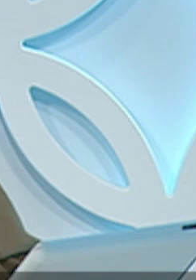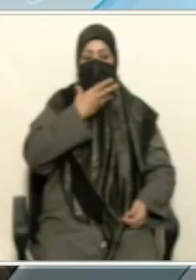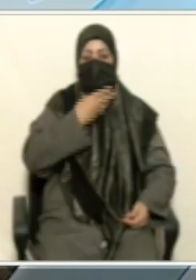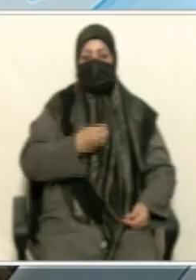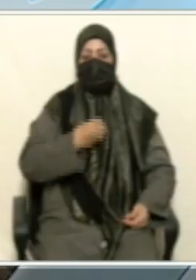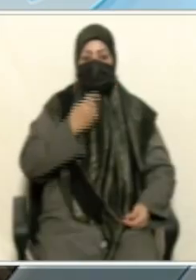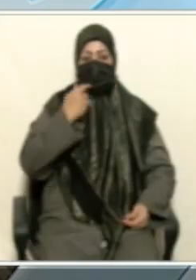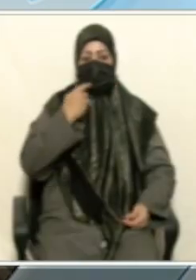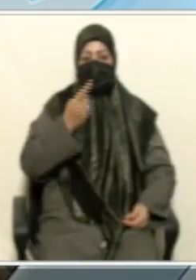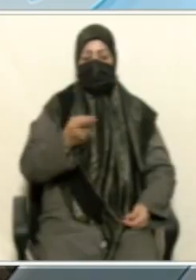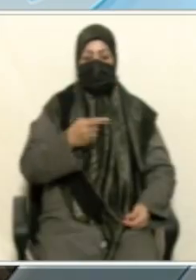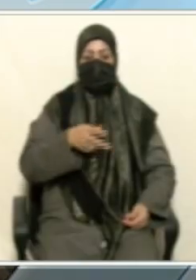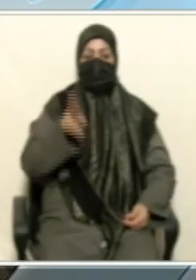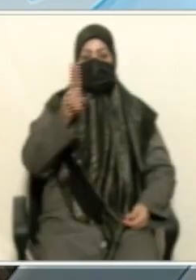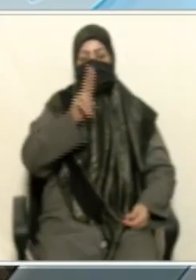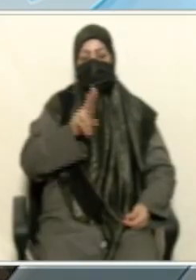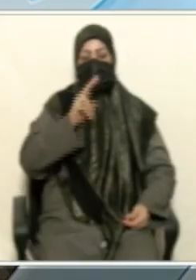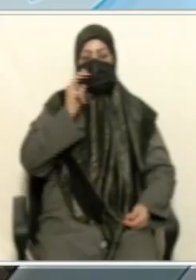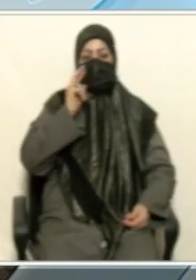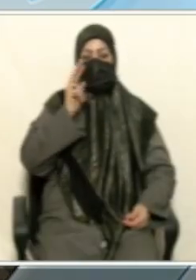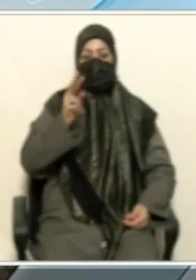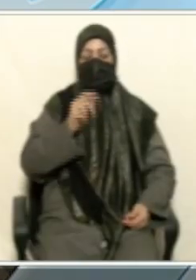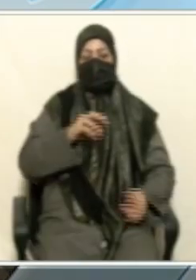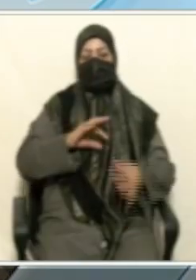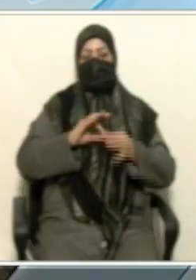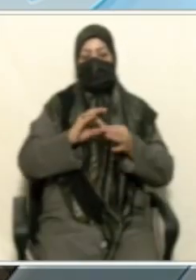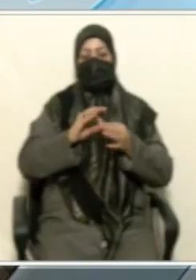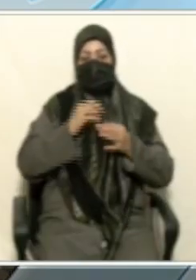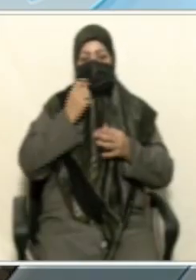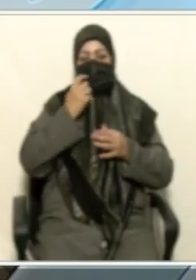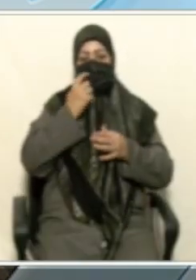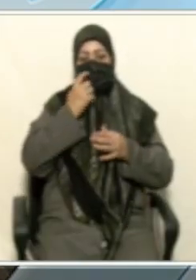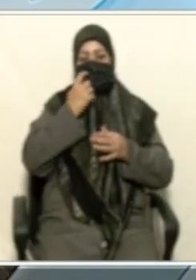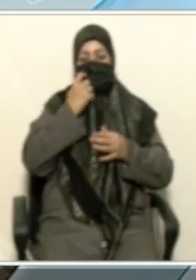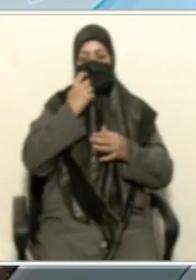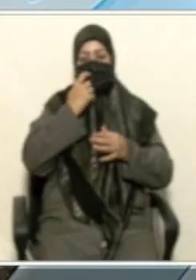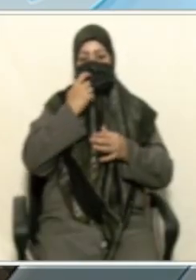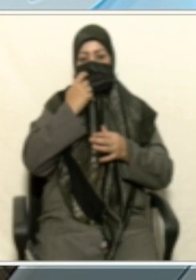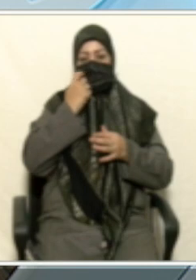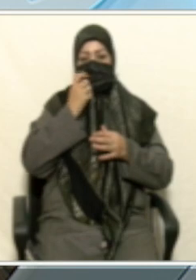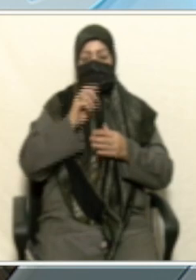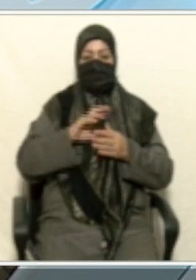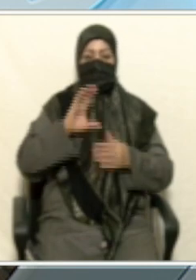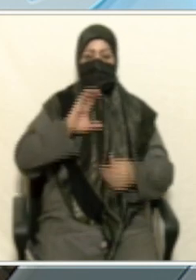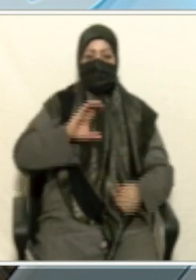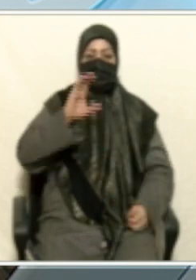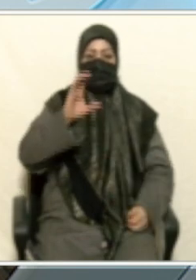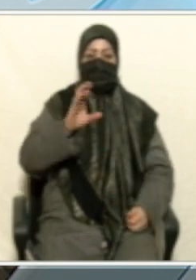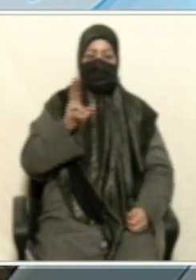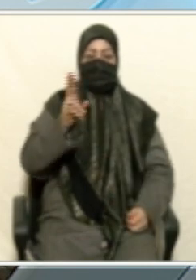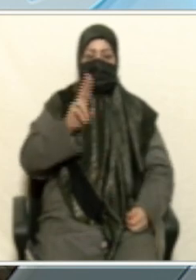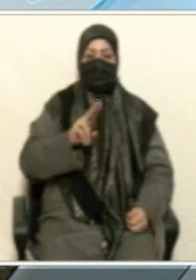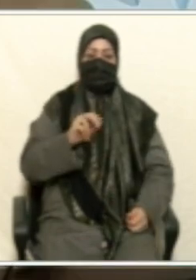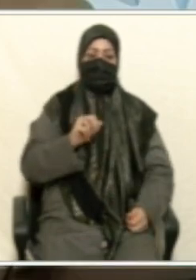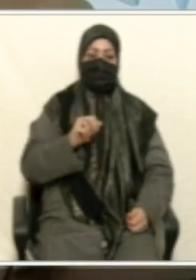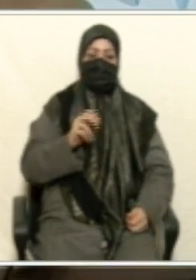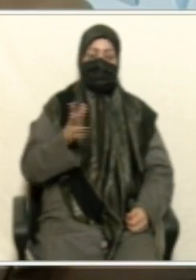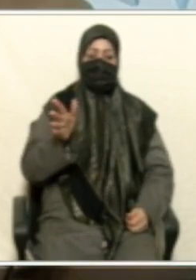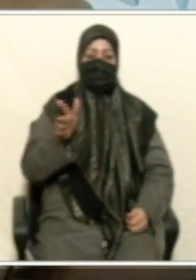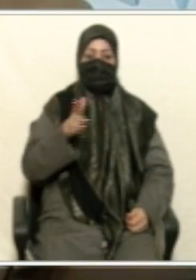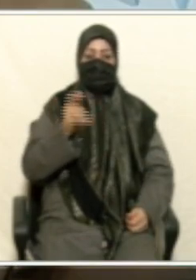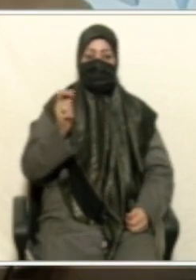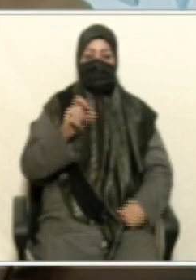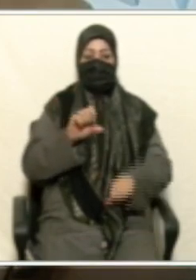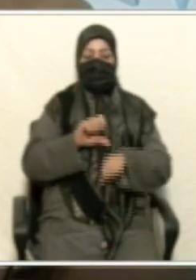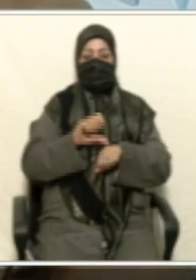والمتابعين لنجيب عن باقي الأسئلة. الأخ صلاح من طرابلس يقول